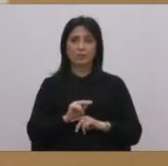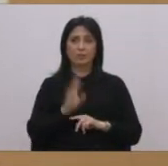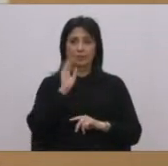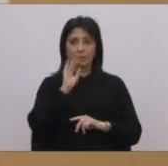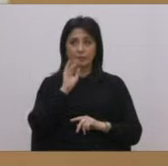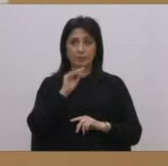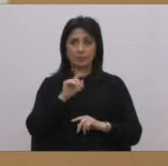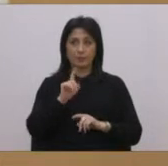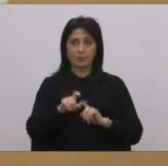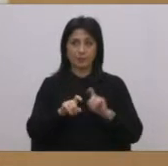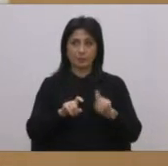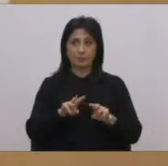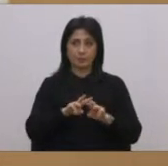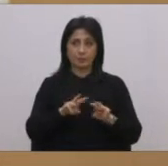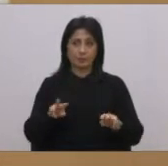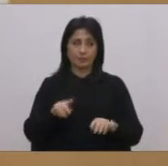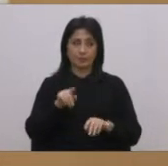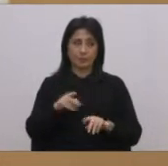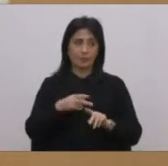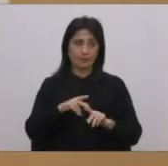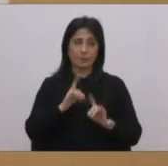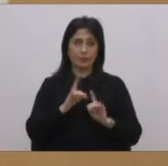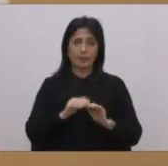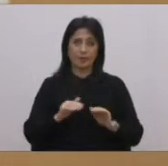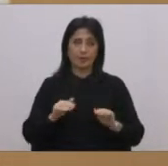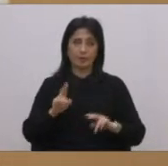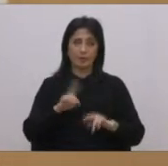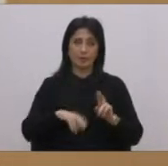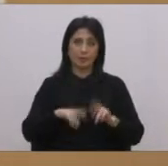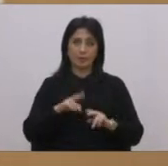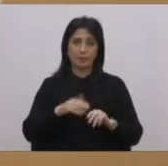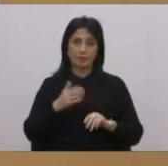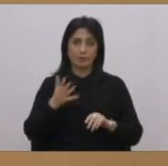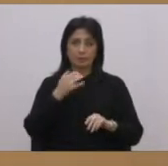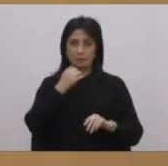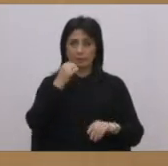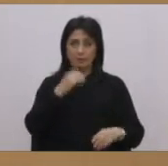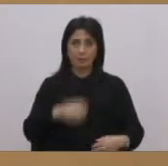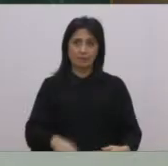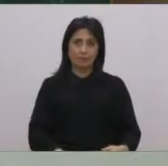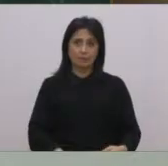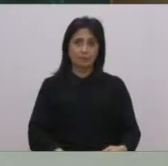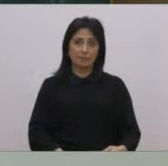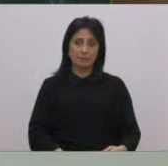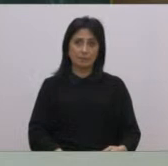როდის გადადგამს სამინისტრო ნაბიჯი ამ საბავშვო ბაღის მშენებლობისთვის. დიდი მადლობა.